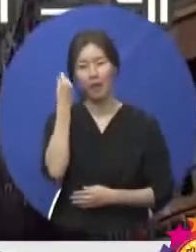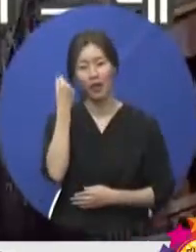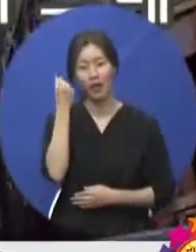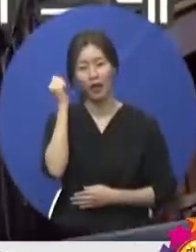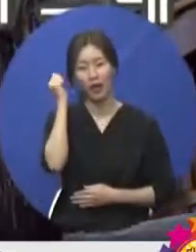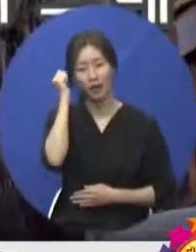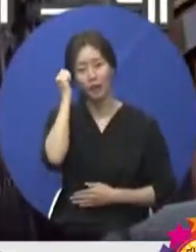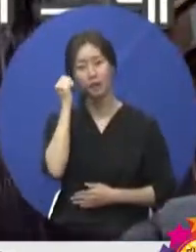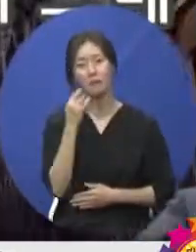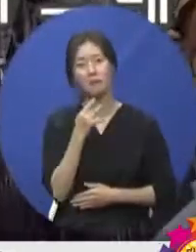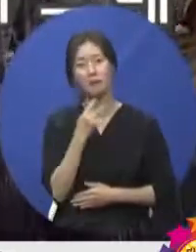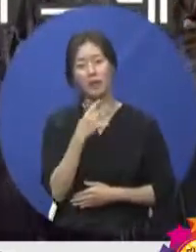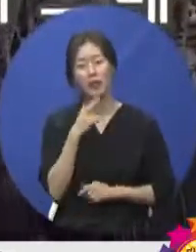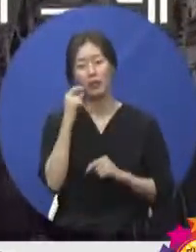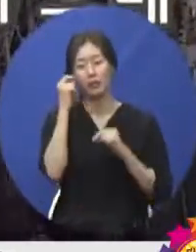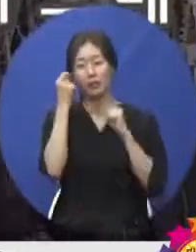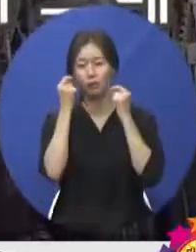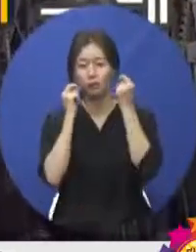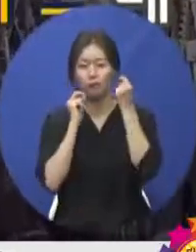베개님만